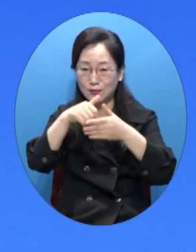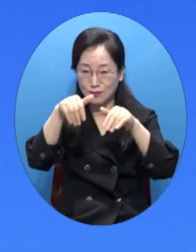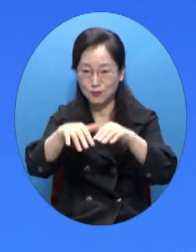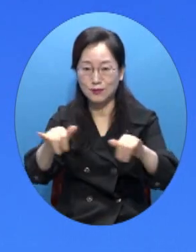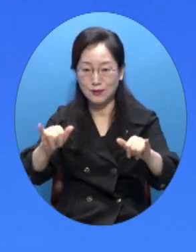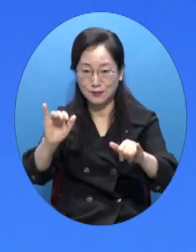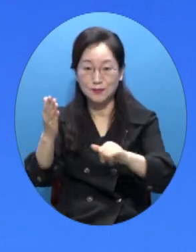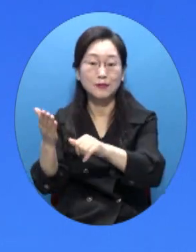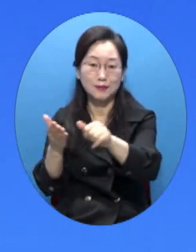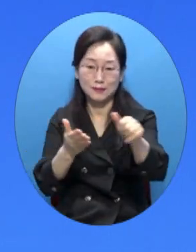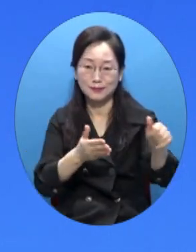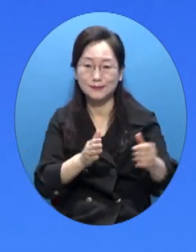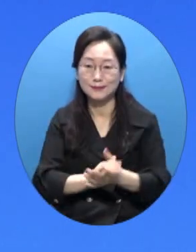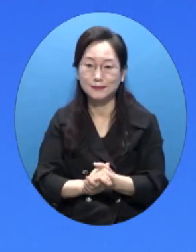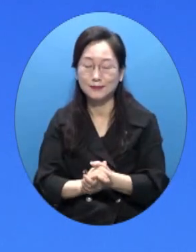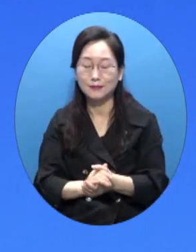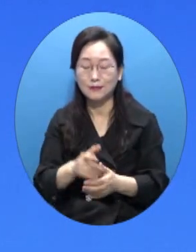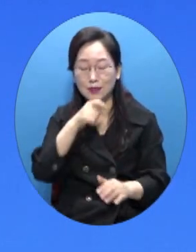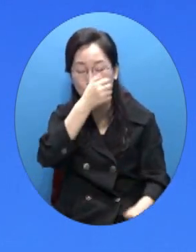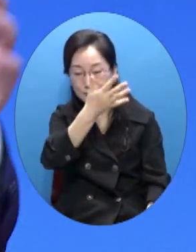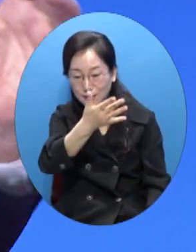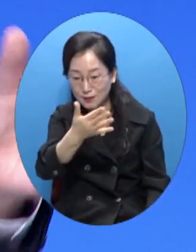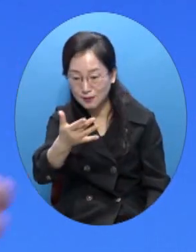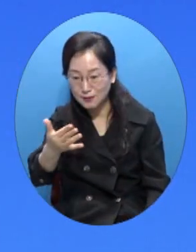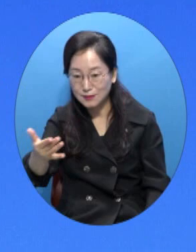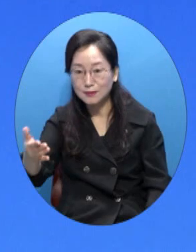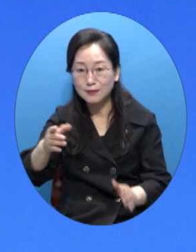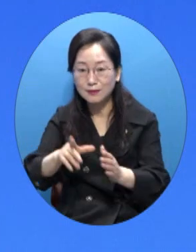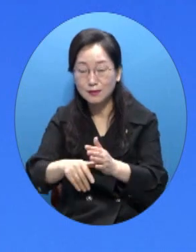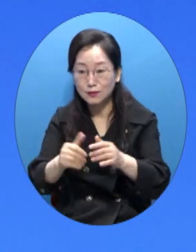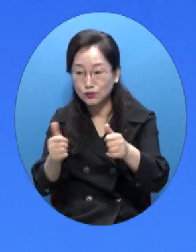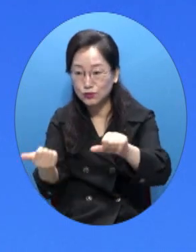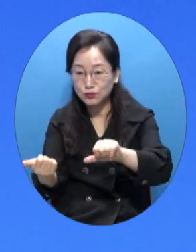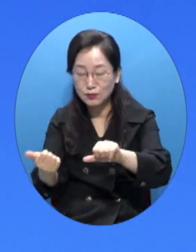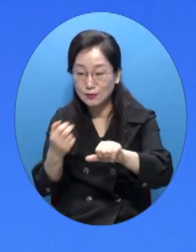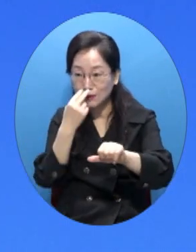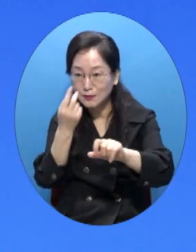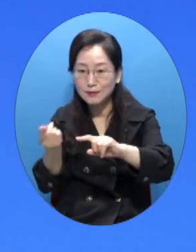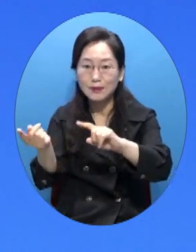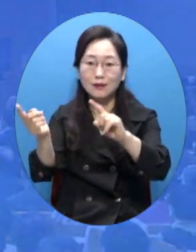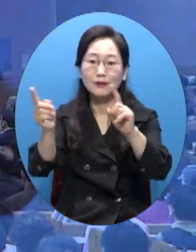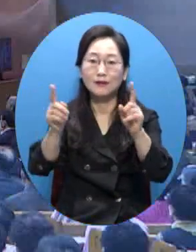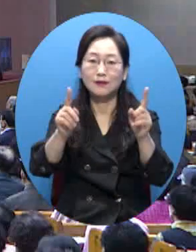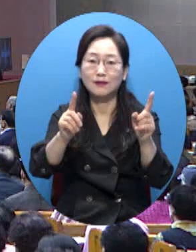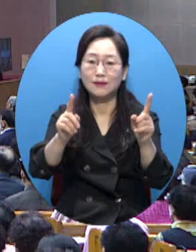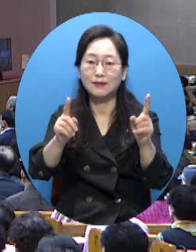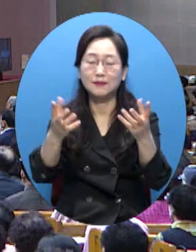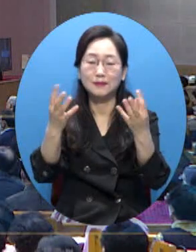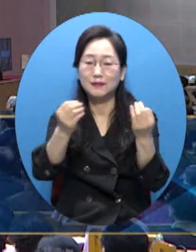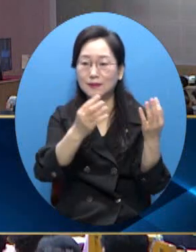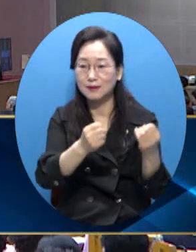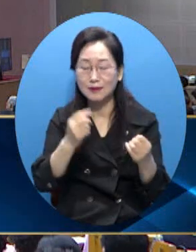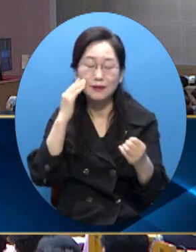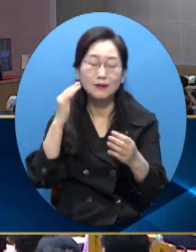것입니다. 이 물이 흘러갈 때 죽었던 생명들이 살아날 뿐 아니라 많은 열매를 맺게 됩니다.